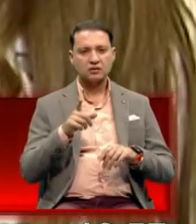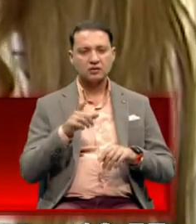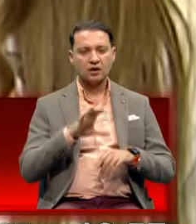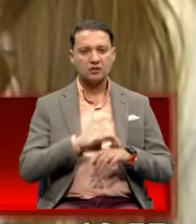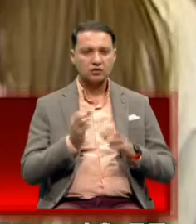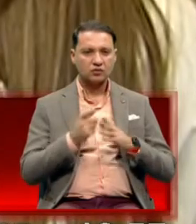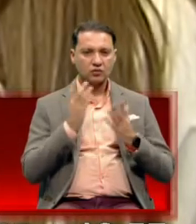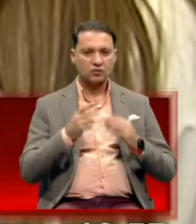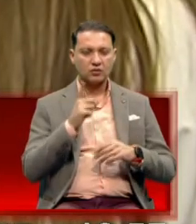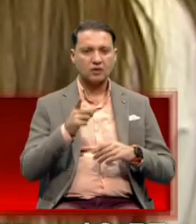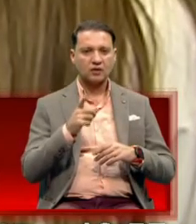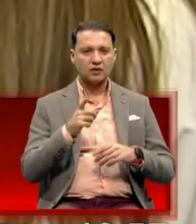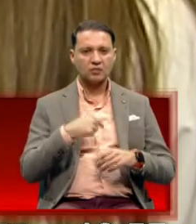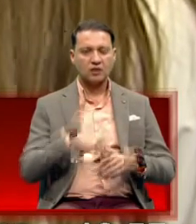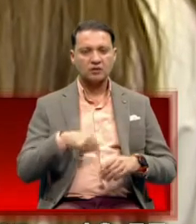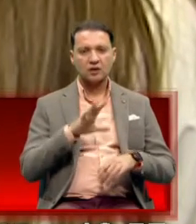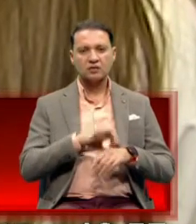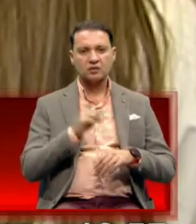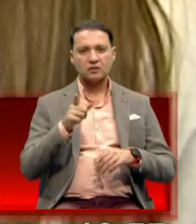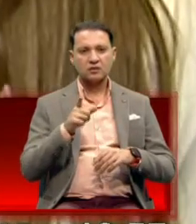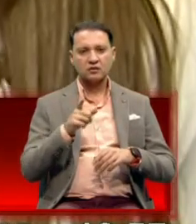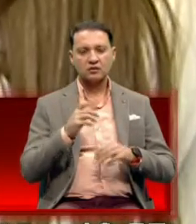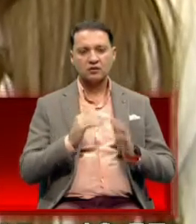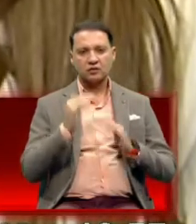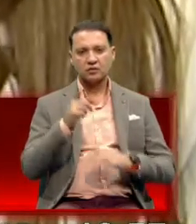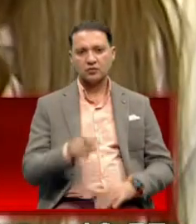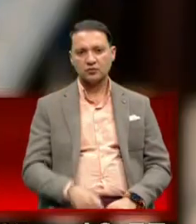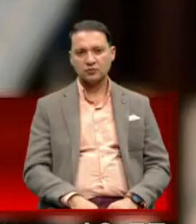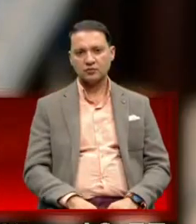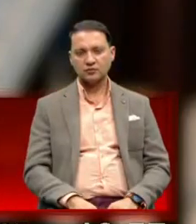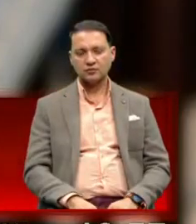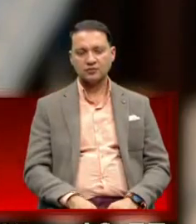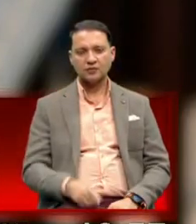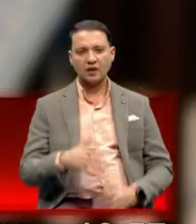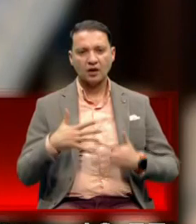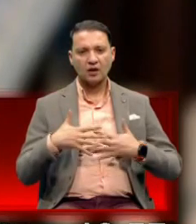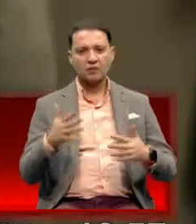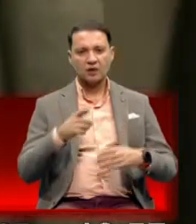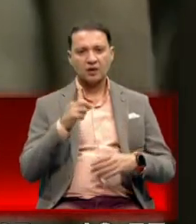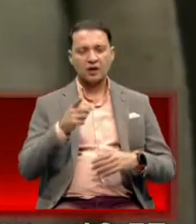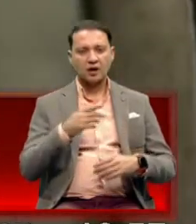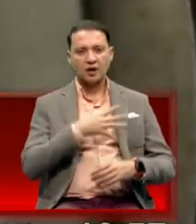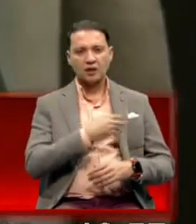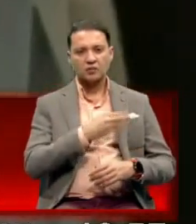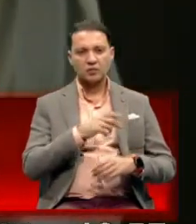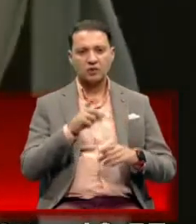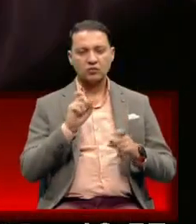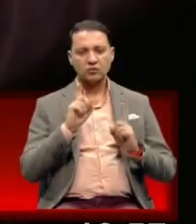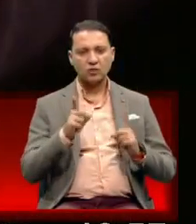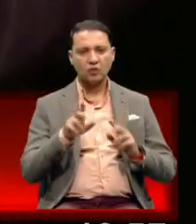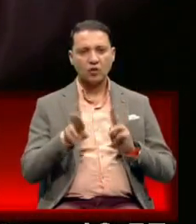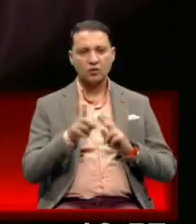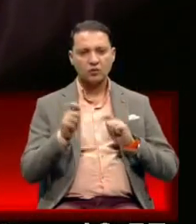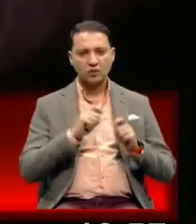ortaya çıkmakta. İnflamatuar bağırsak hastalıklarını aşikar hale getirebilmekte. Peki ya hamilelik ve emzirme döneminde